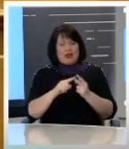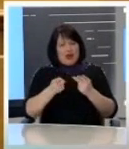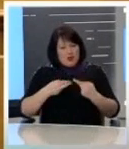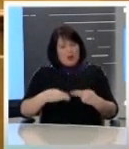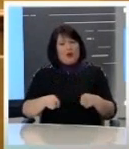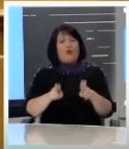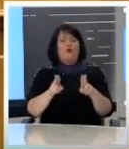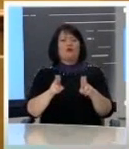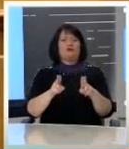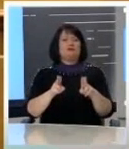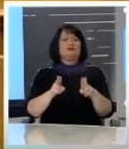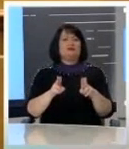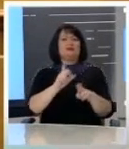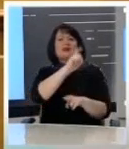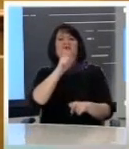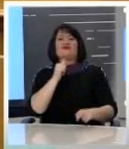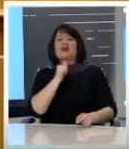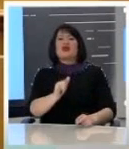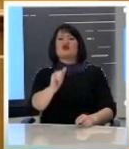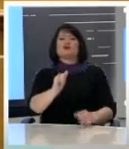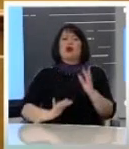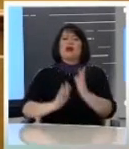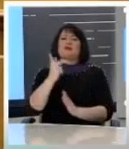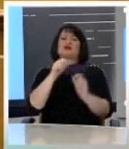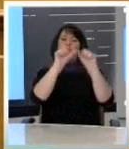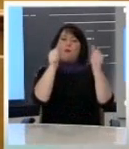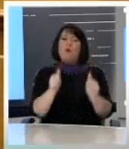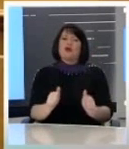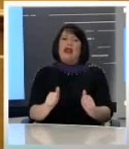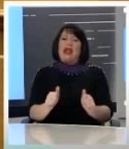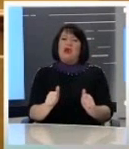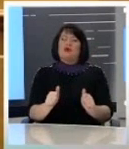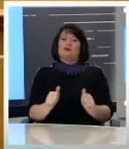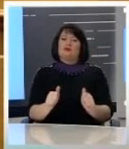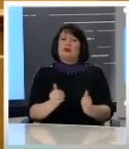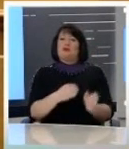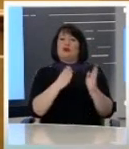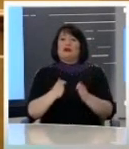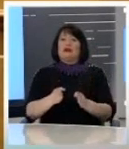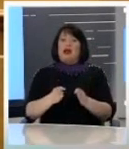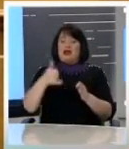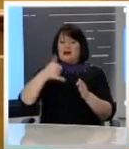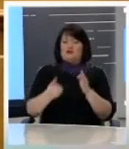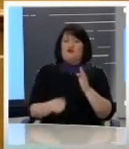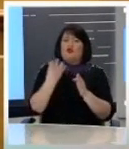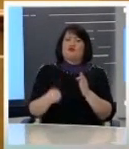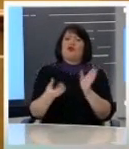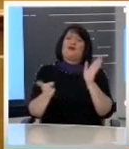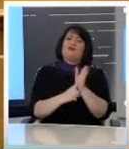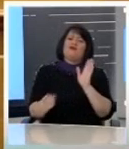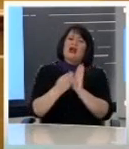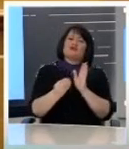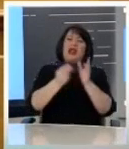δρόμο για ένα βιώσιμο αναπτυξιακό μοντέλο. Ταυτόχρονα κάνουμε βαθιές τομές,